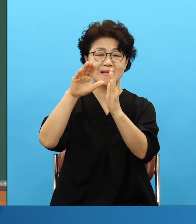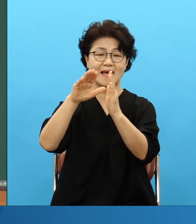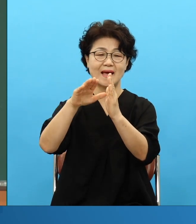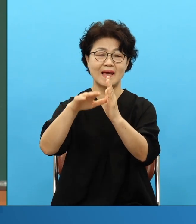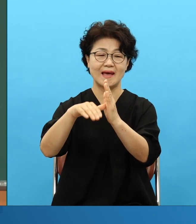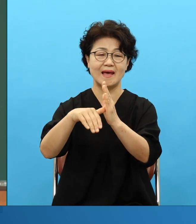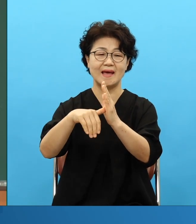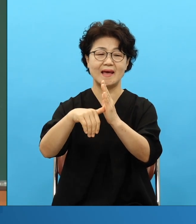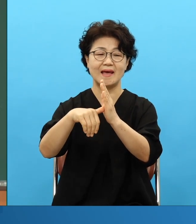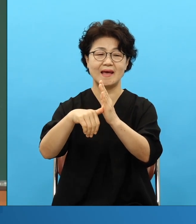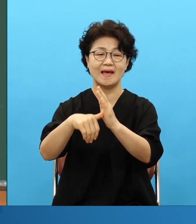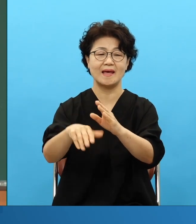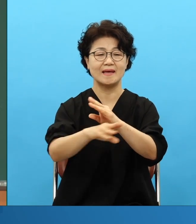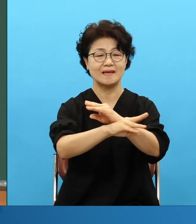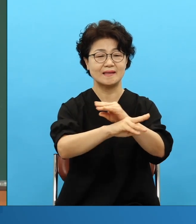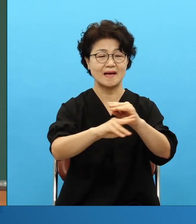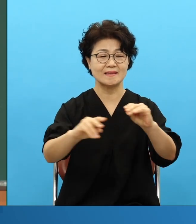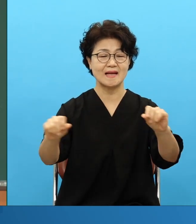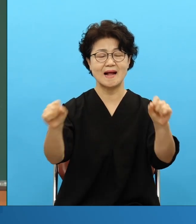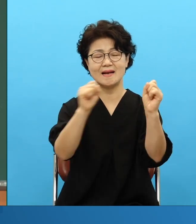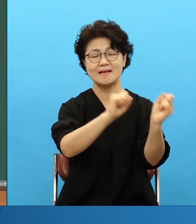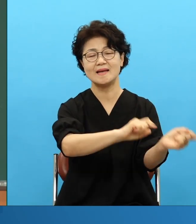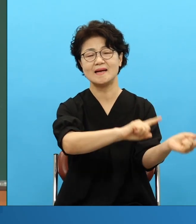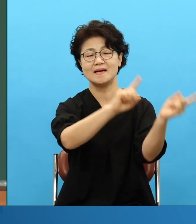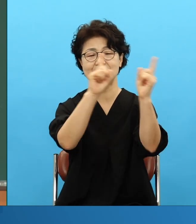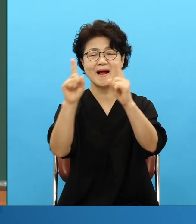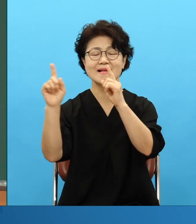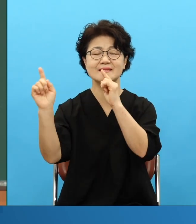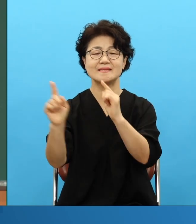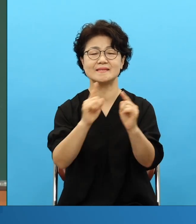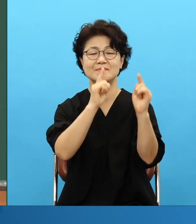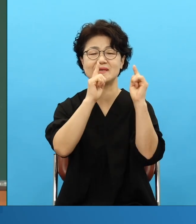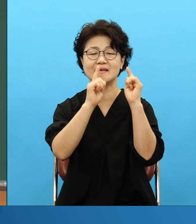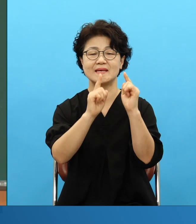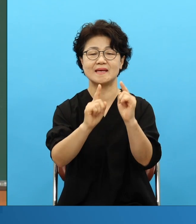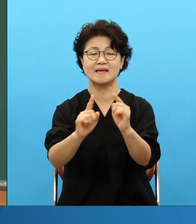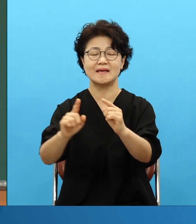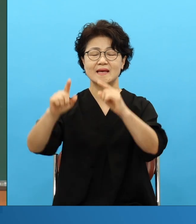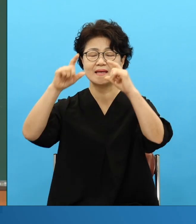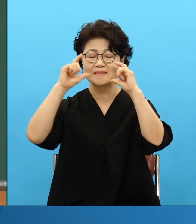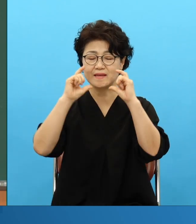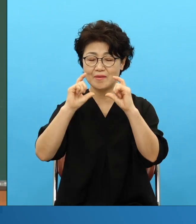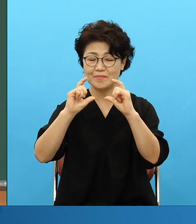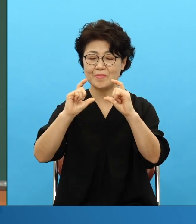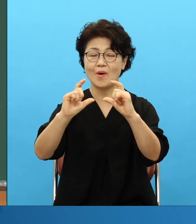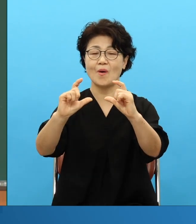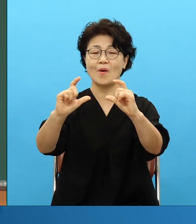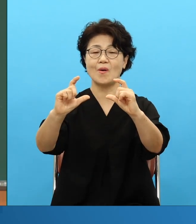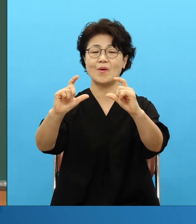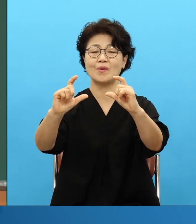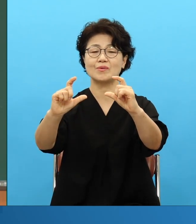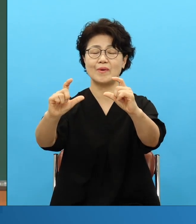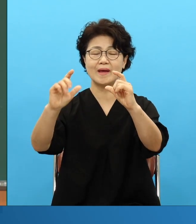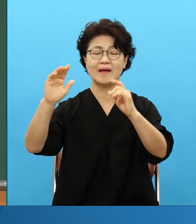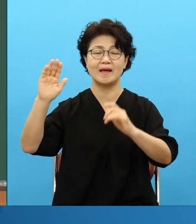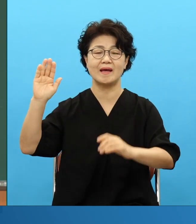모일 때 이 땅 살릴 말씀이